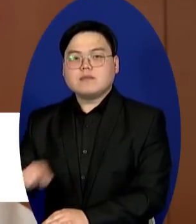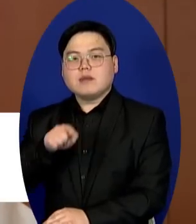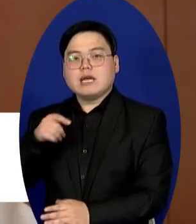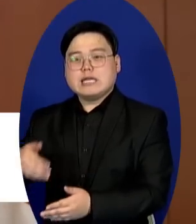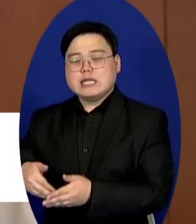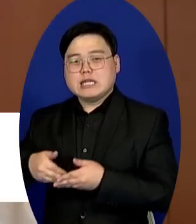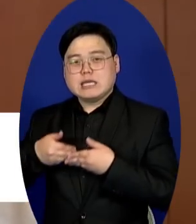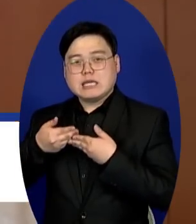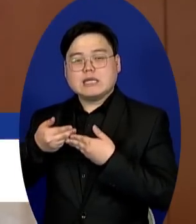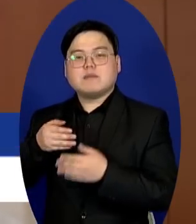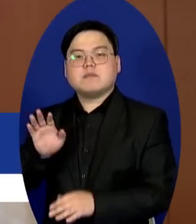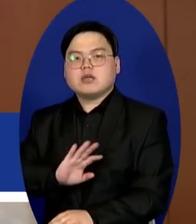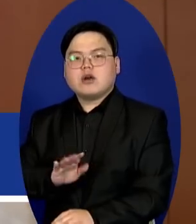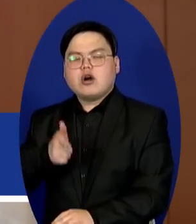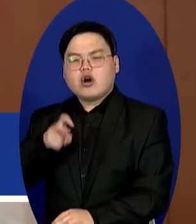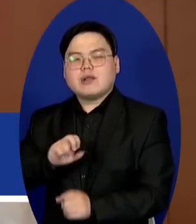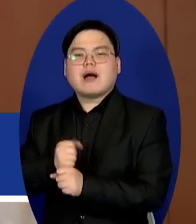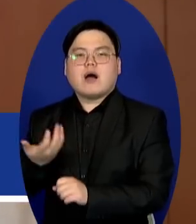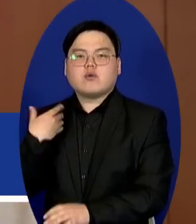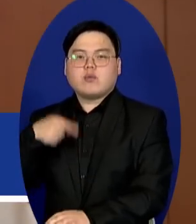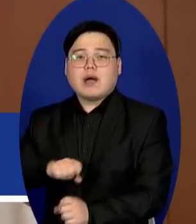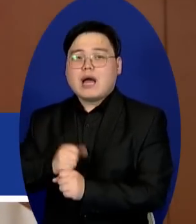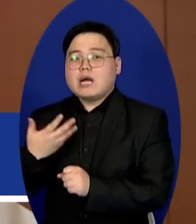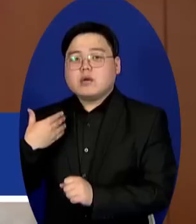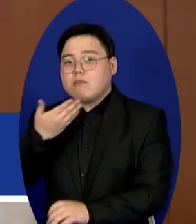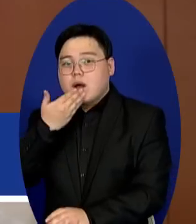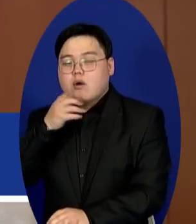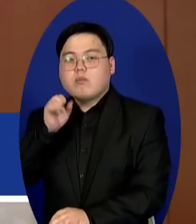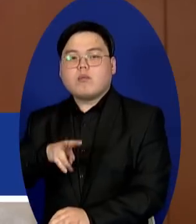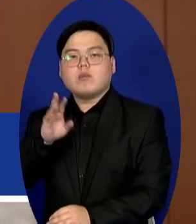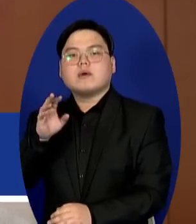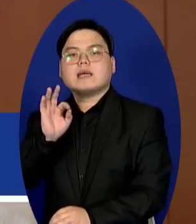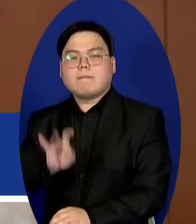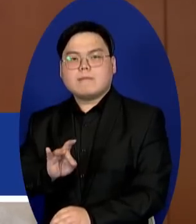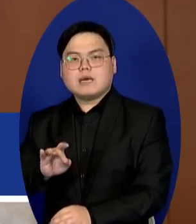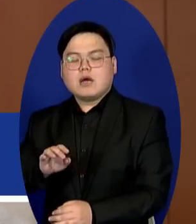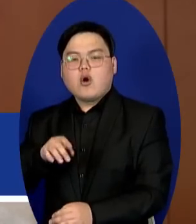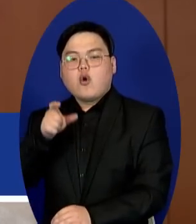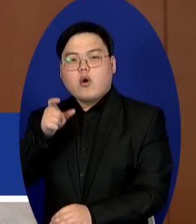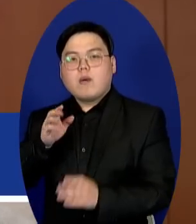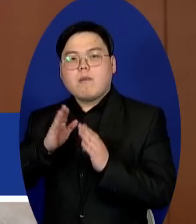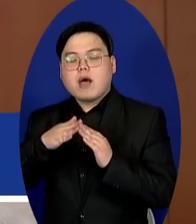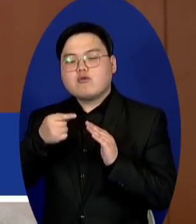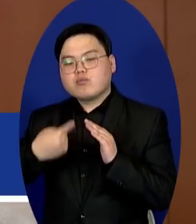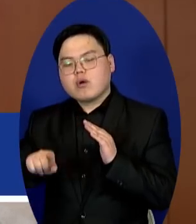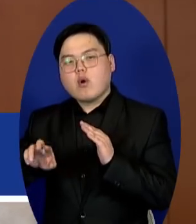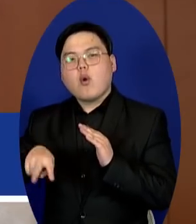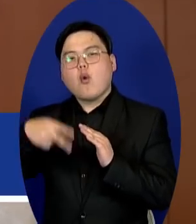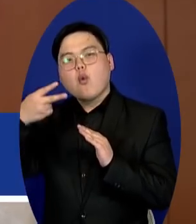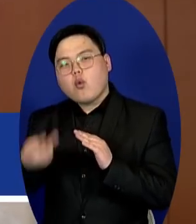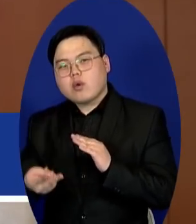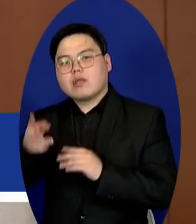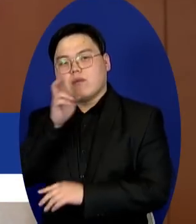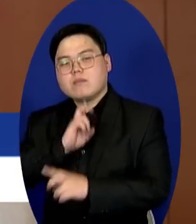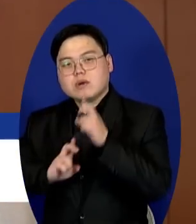үүрэг гэсэн үг юм. За үүргээ биелүүлээгүй тохиолдолд ямар хариуцлага хүлээх вэ гэхээр цэвэрлэх ёстой талбай дээр нь хэн нэгэн халтарч унах, гэмтэж бэртэх